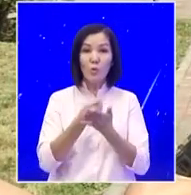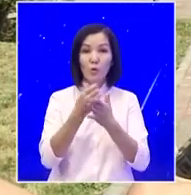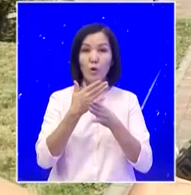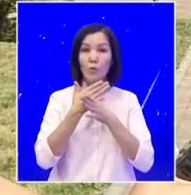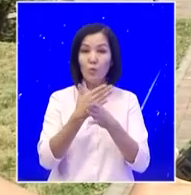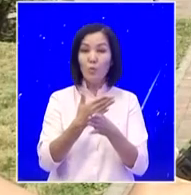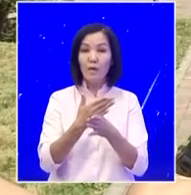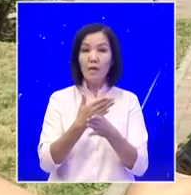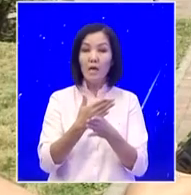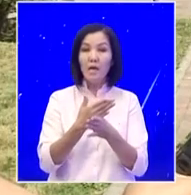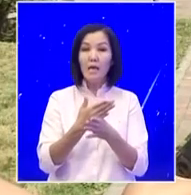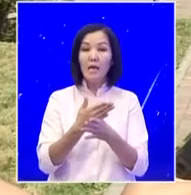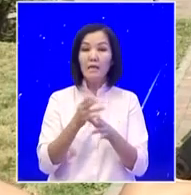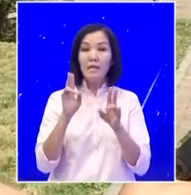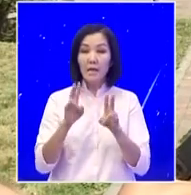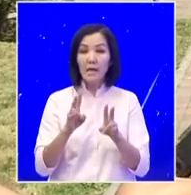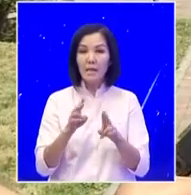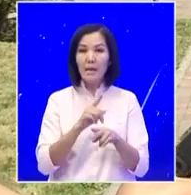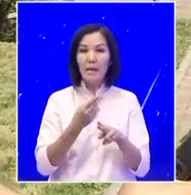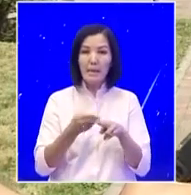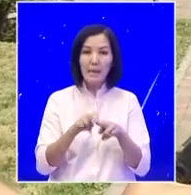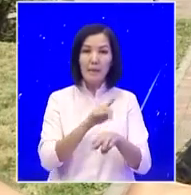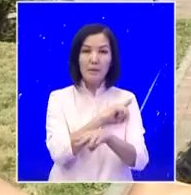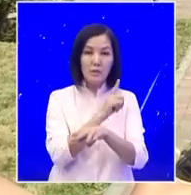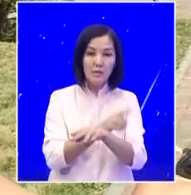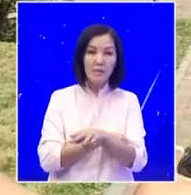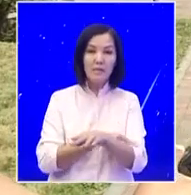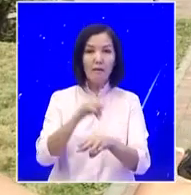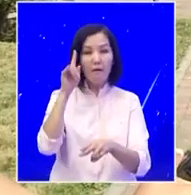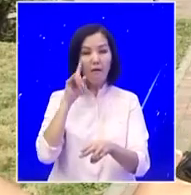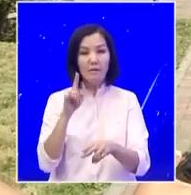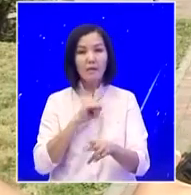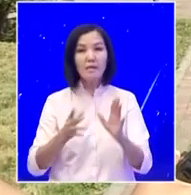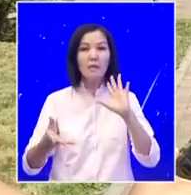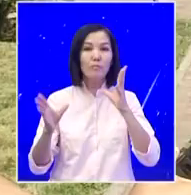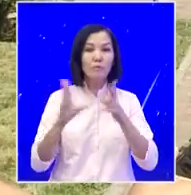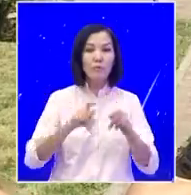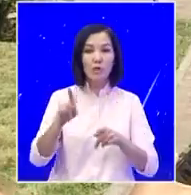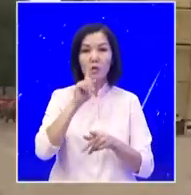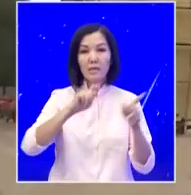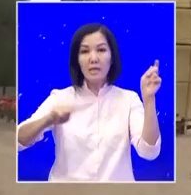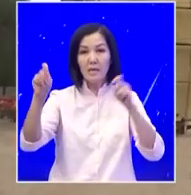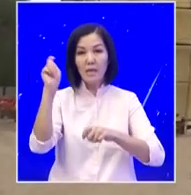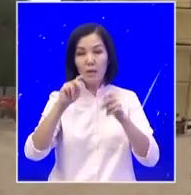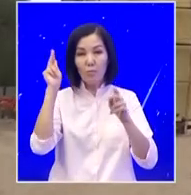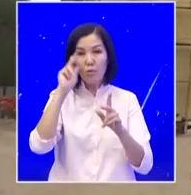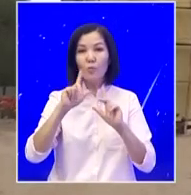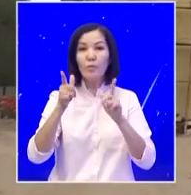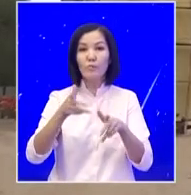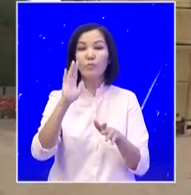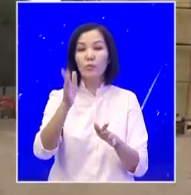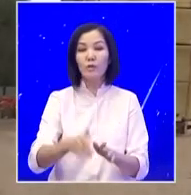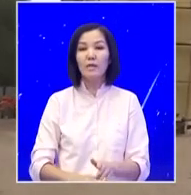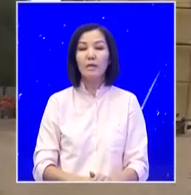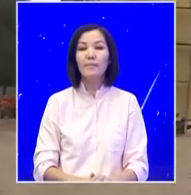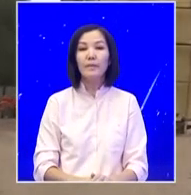Болашақта тек облысымыздың ғана мықты жастар емес, еліміздің әр өңірлерінен де ағылып келеді деген сенімдемін. Жыл соңында студенттерде